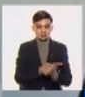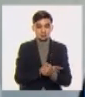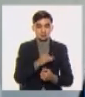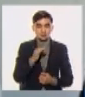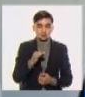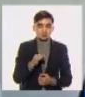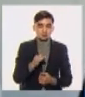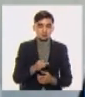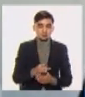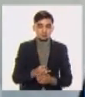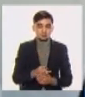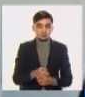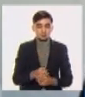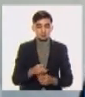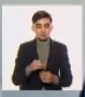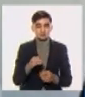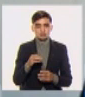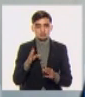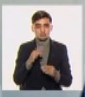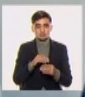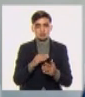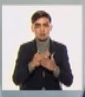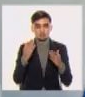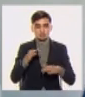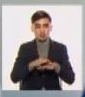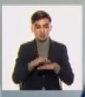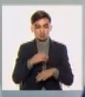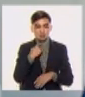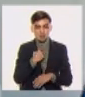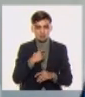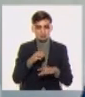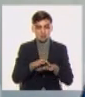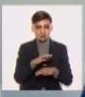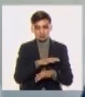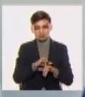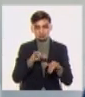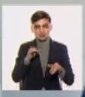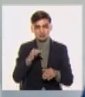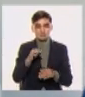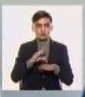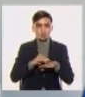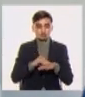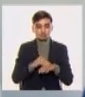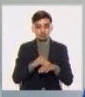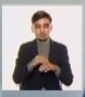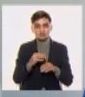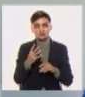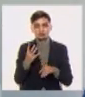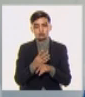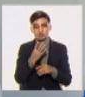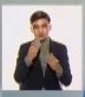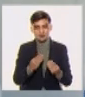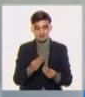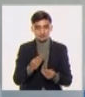поднялась, и все больше стало болеть горло, и в ночь с 3-й на 4-й день,